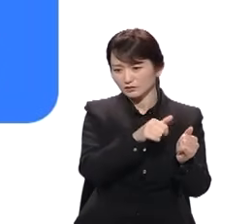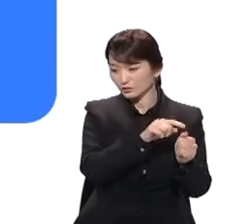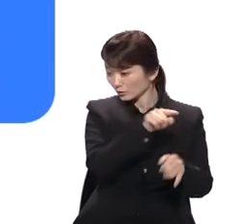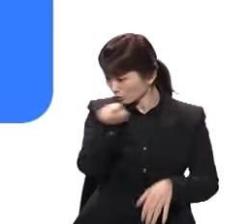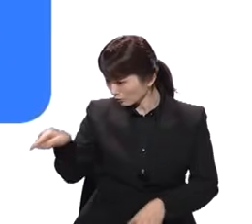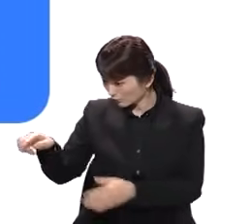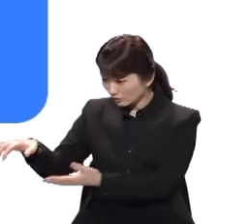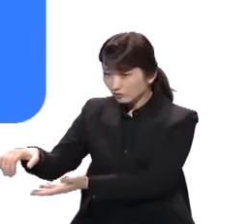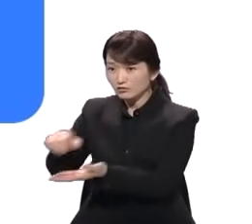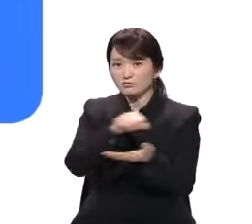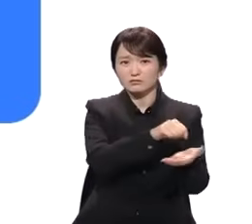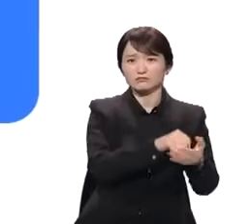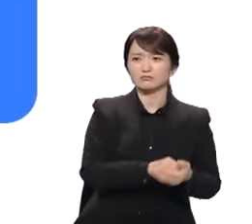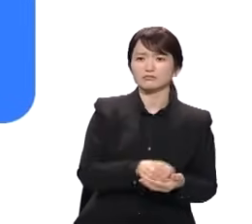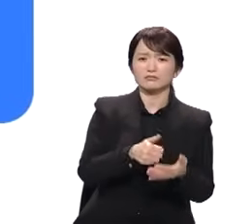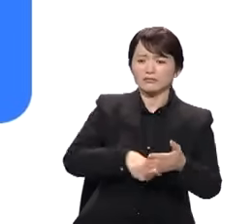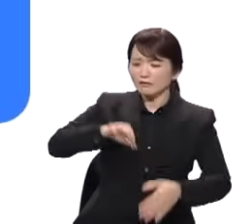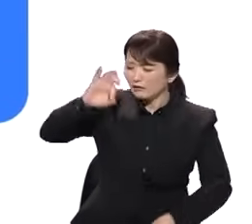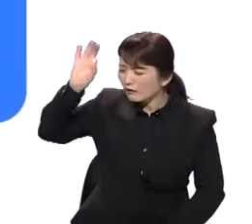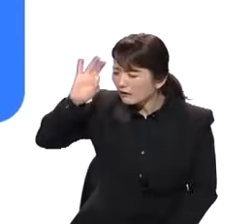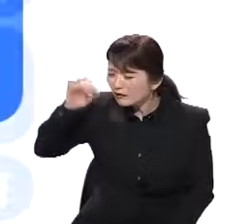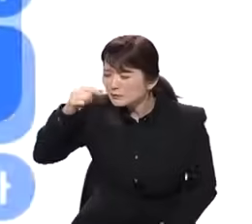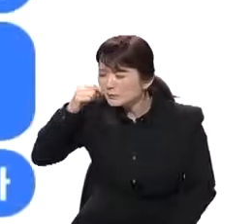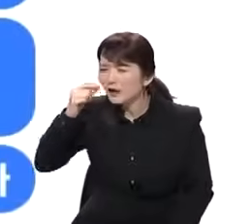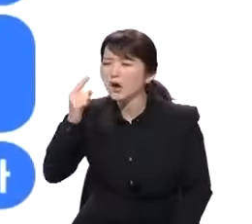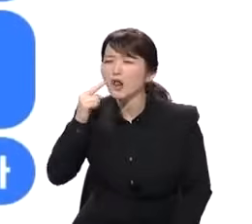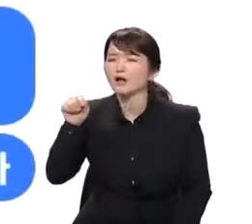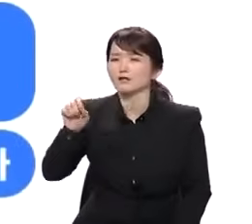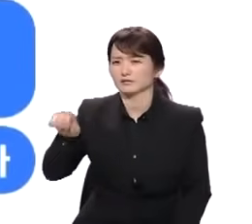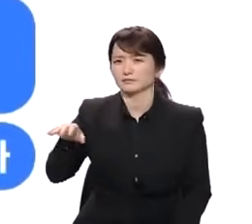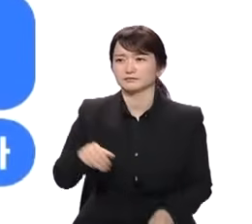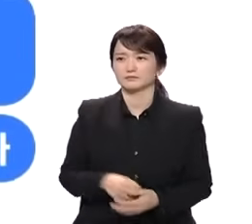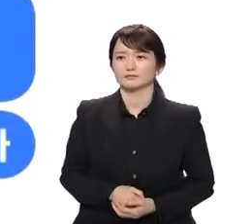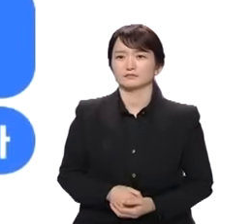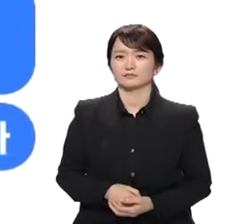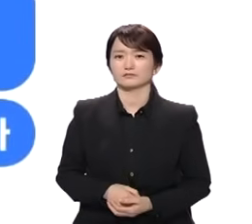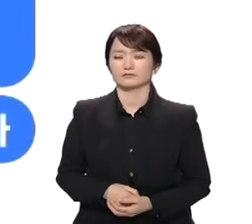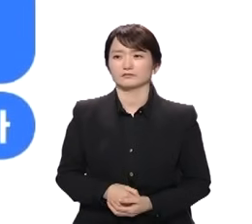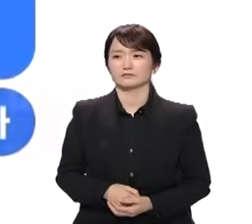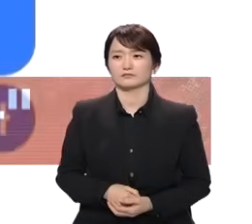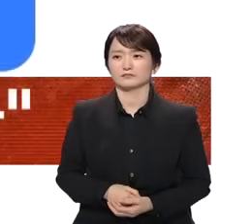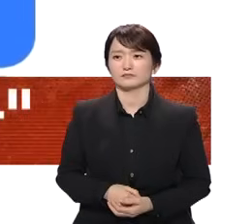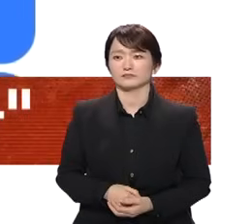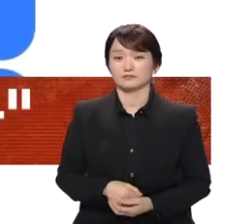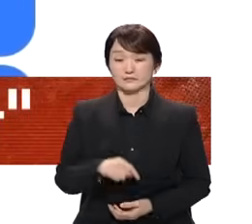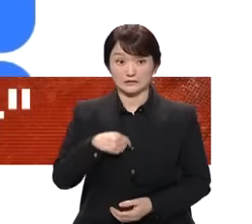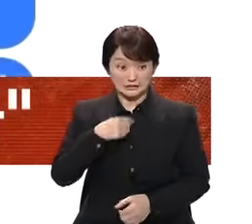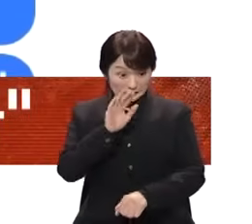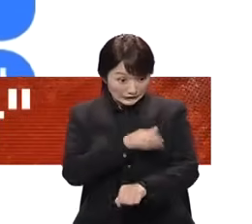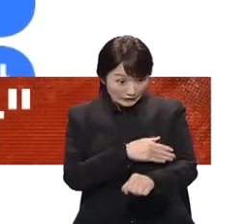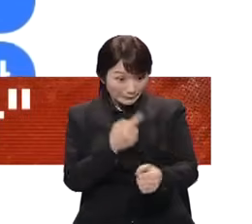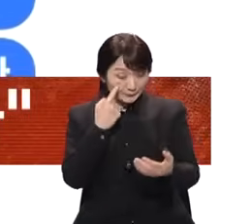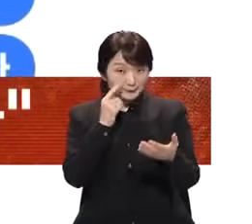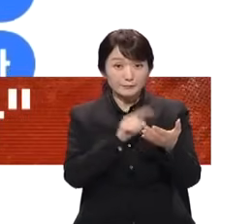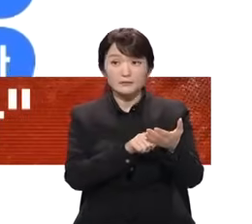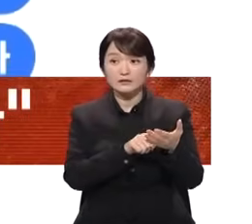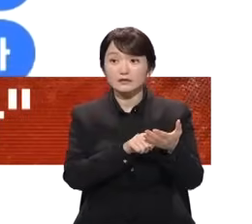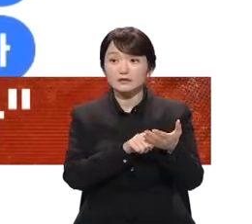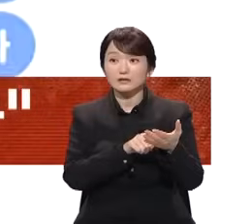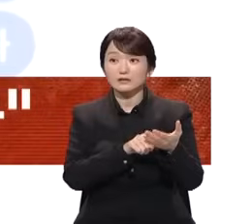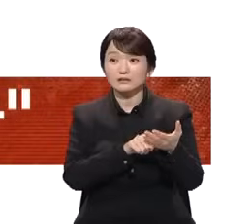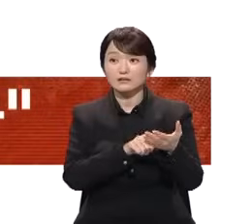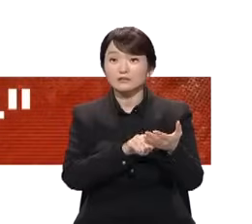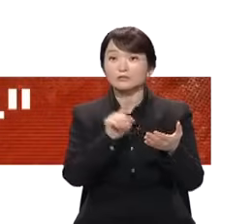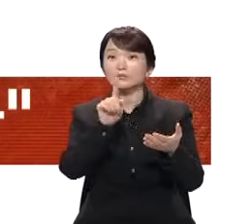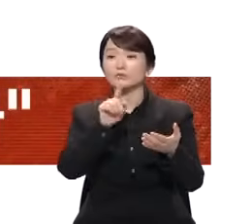놓고 못 찾겠다고 또 저렇게 얘기를 한 겁니다. 그 사정을 얘기했으면 지금 자신이 잘못한 게 드러났잖아요. 네. 그 뒤에 어떤 식으로